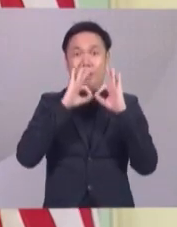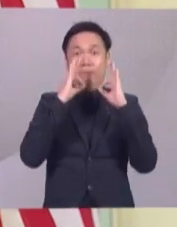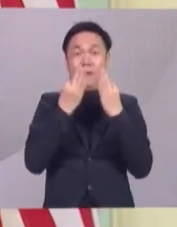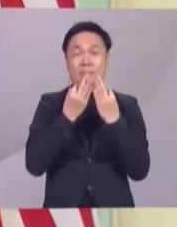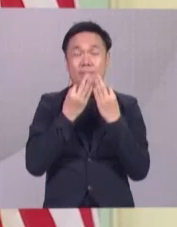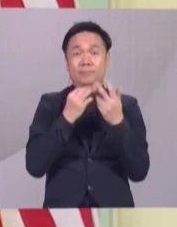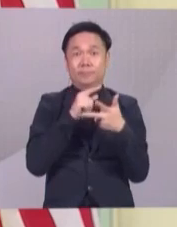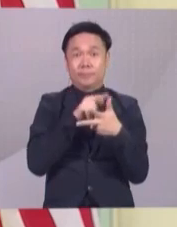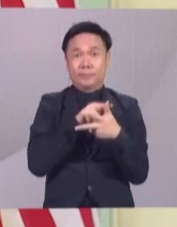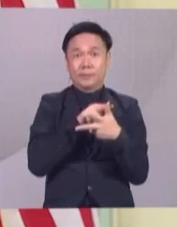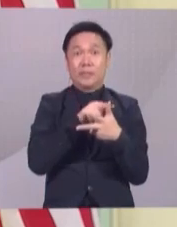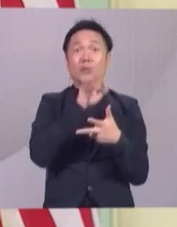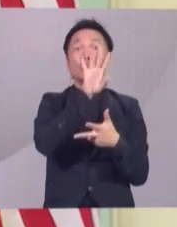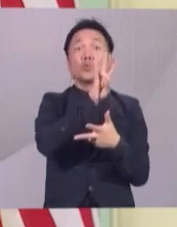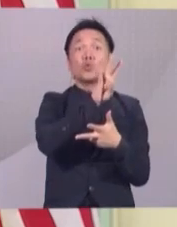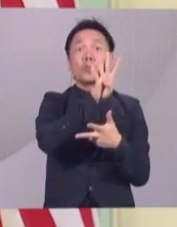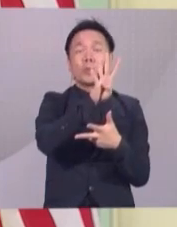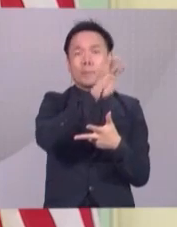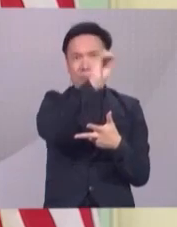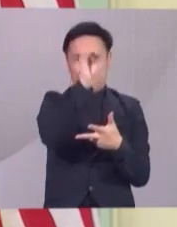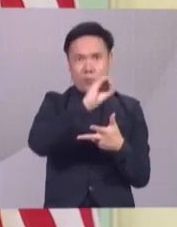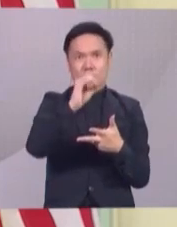sebanyak 74%.